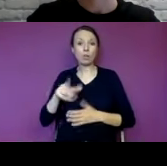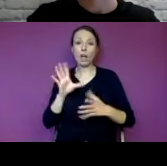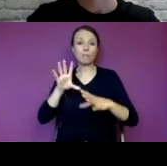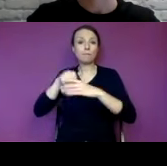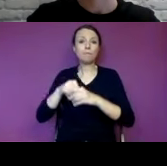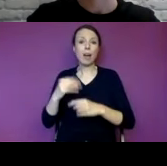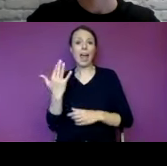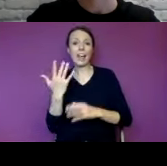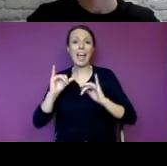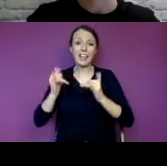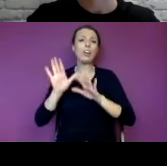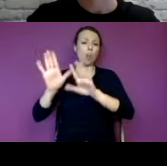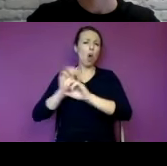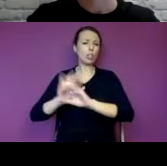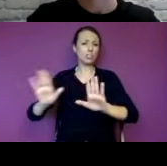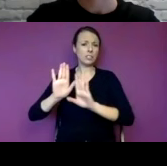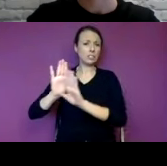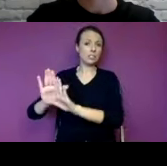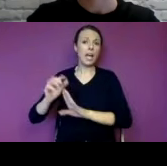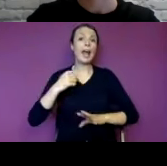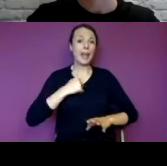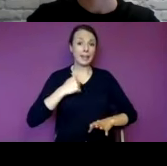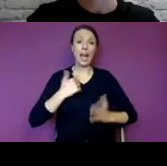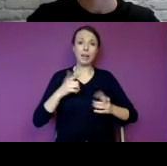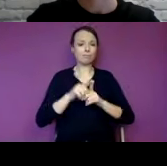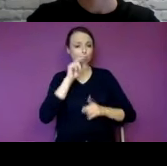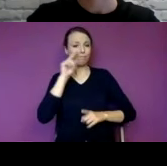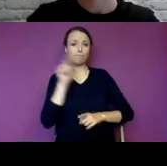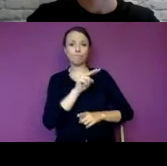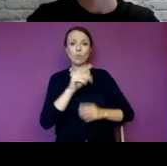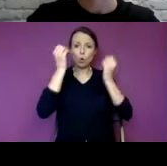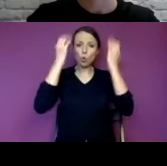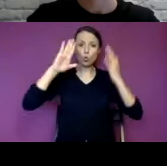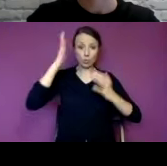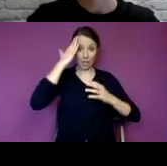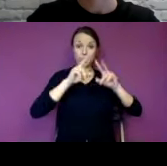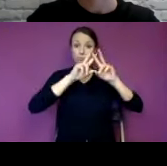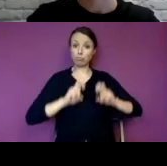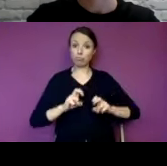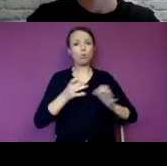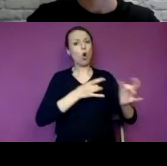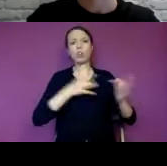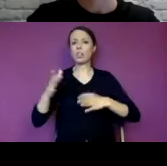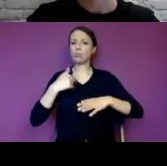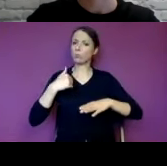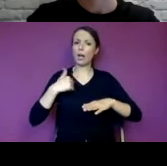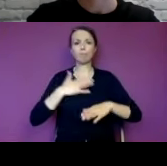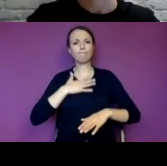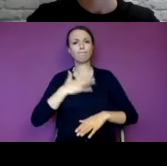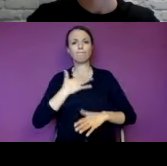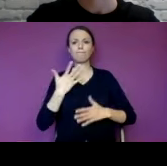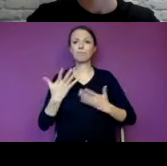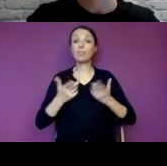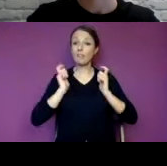jasne, ale z mojej perspektywy też właśnie tej kulturoznawczyni od razu bym zwróciła uwagę na to, że